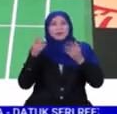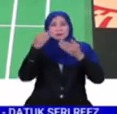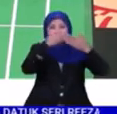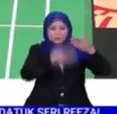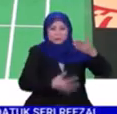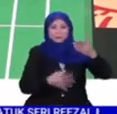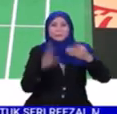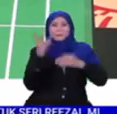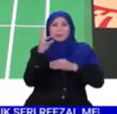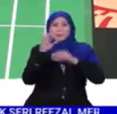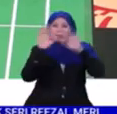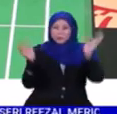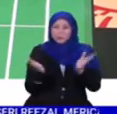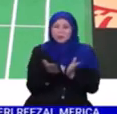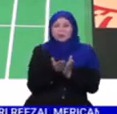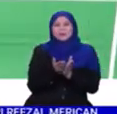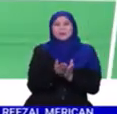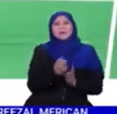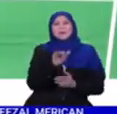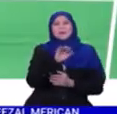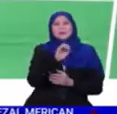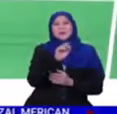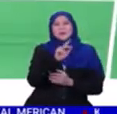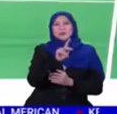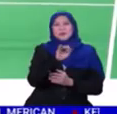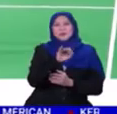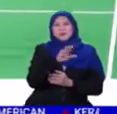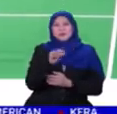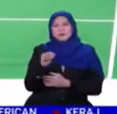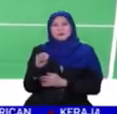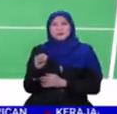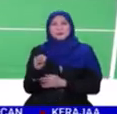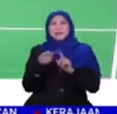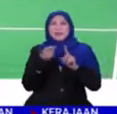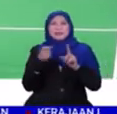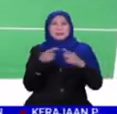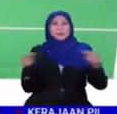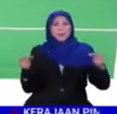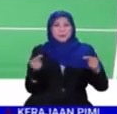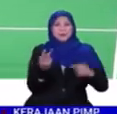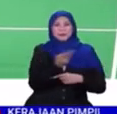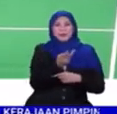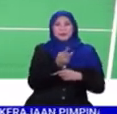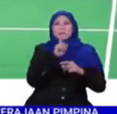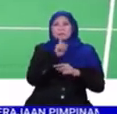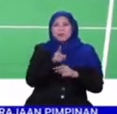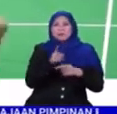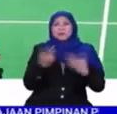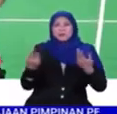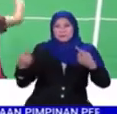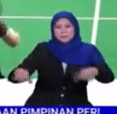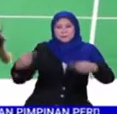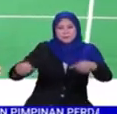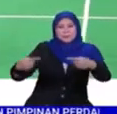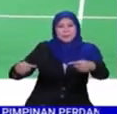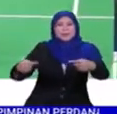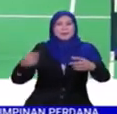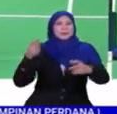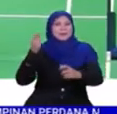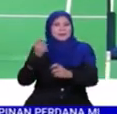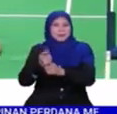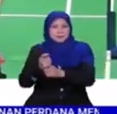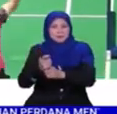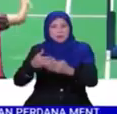ke-16 dunia Yuki kaneko Misaki matsutomo dari jepun mereka bagaimana pun terpaksa bermain sehingga